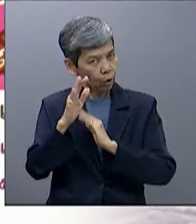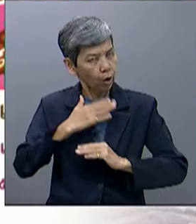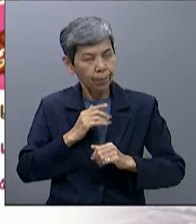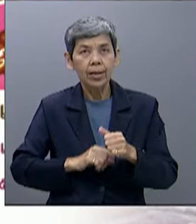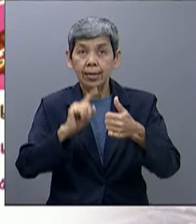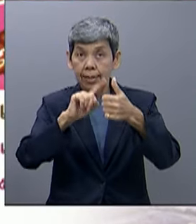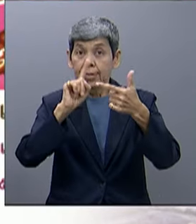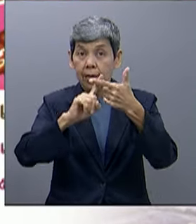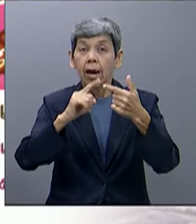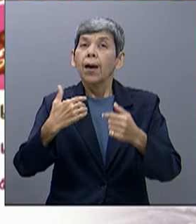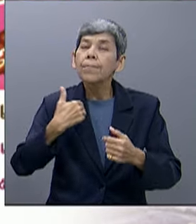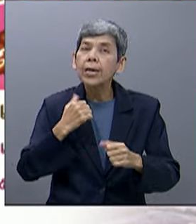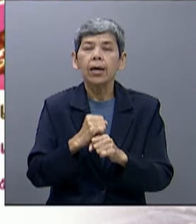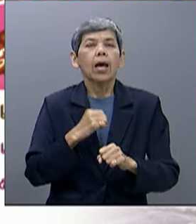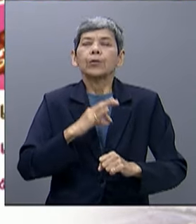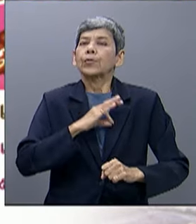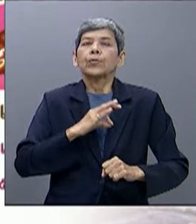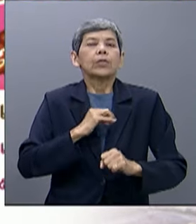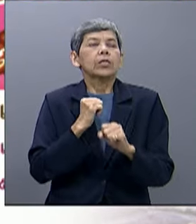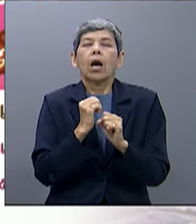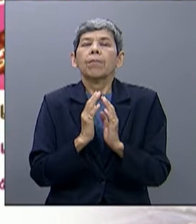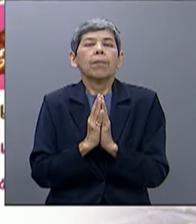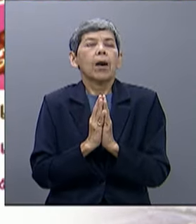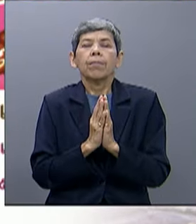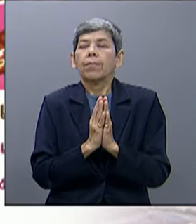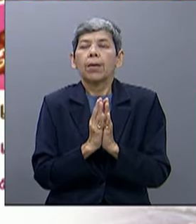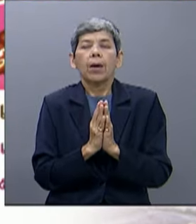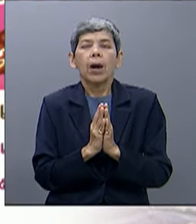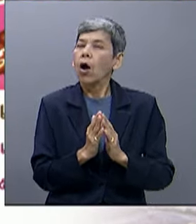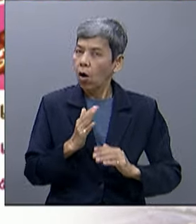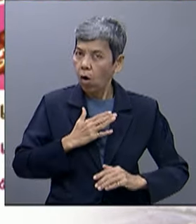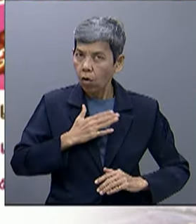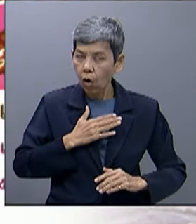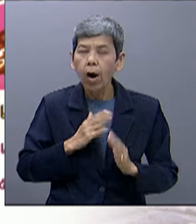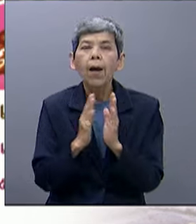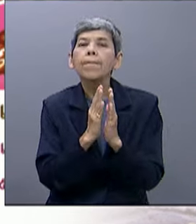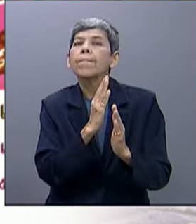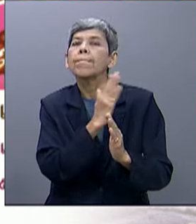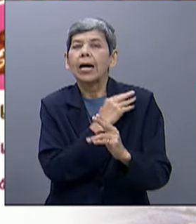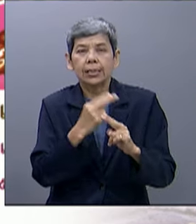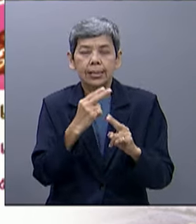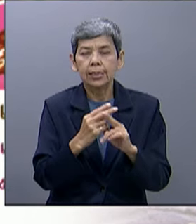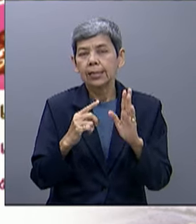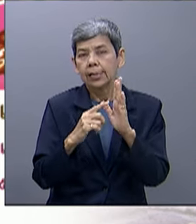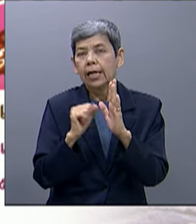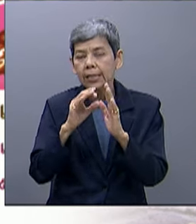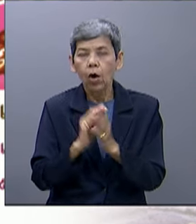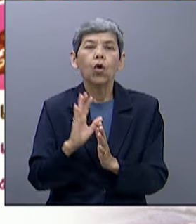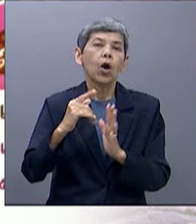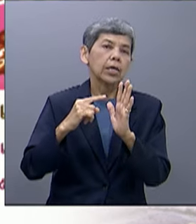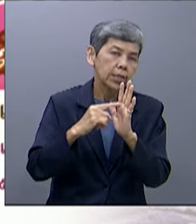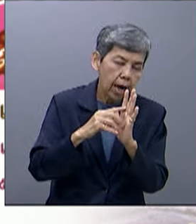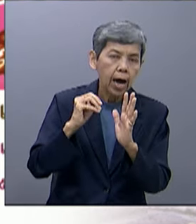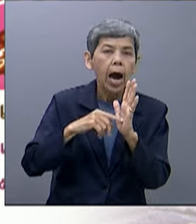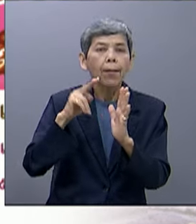แล้วแสงที่สองเราก็มีแสงธรรมเราเป็นดินแดนแห่งอริยสงฆ์เป็นบ้านเกิดหลวงปู่เสาหลวงปู่มั่นหลวงปู่ชานะครับเป็นดินแดน